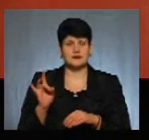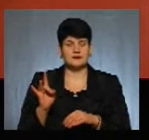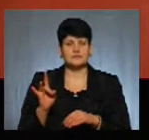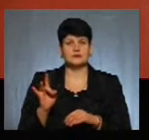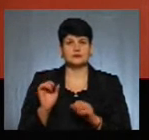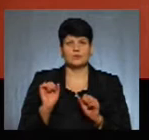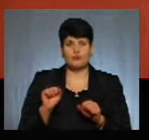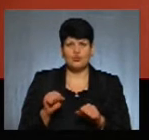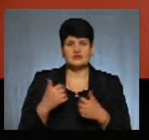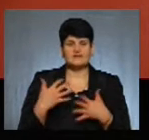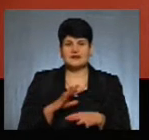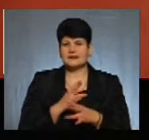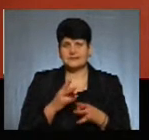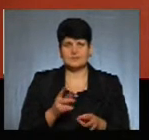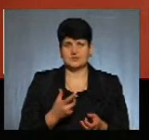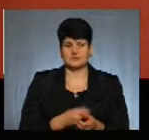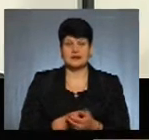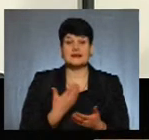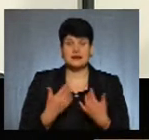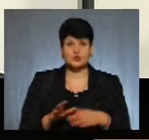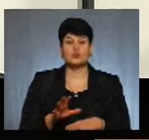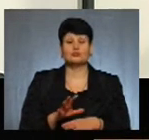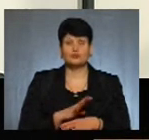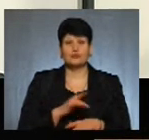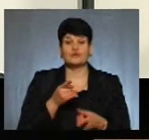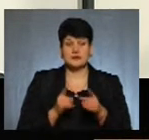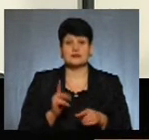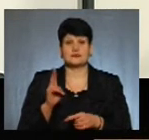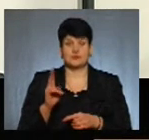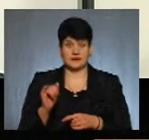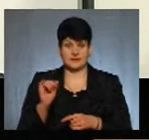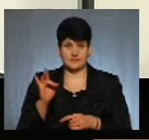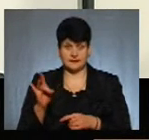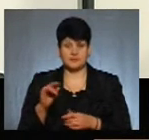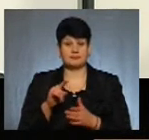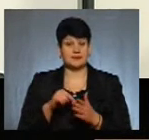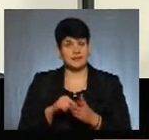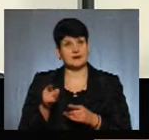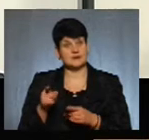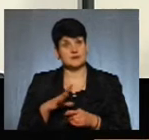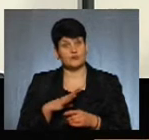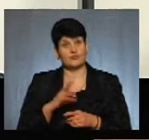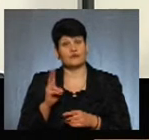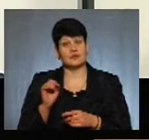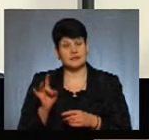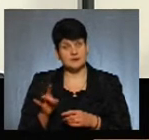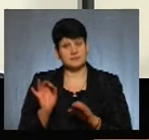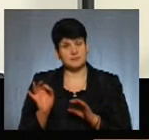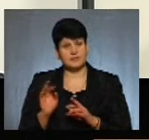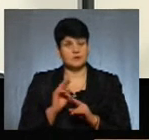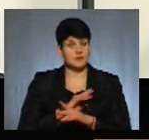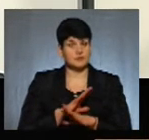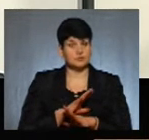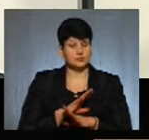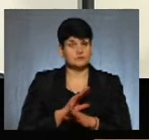чи вже можна не щепитися? Так, якщо був справді кір, ну, ще питання, чи це був кір, чи правильно був виставлений в